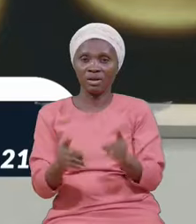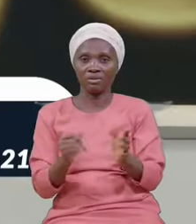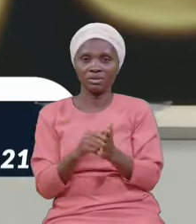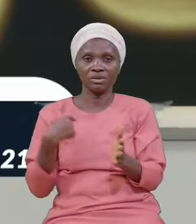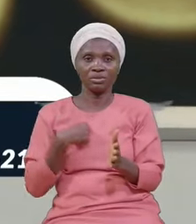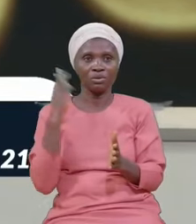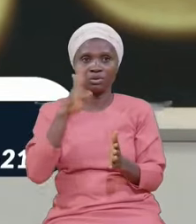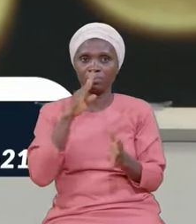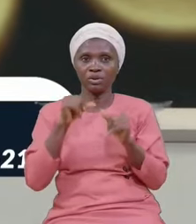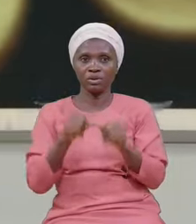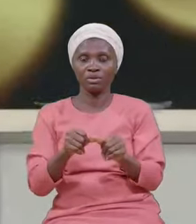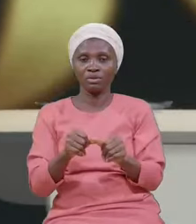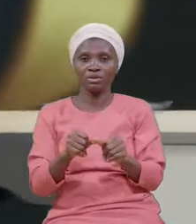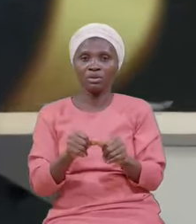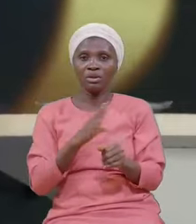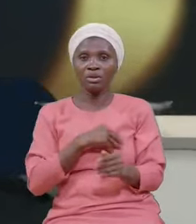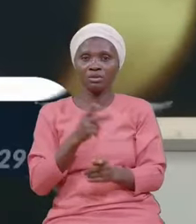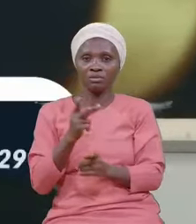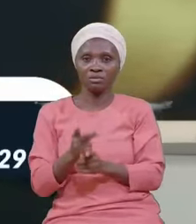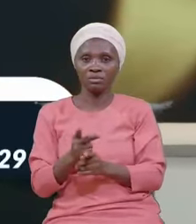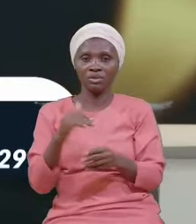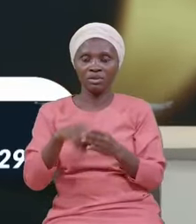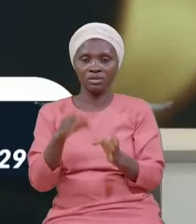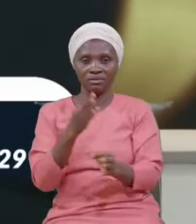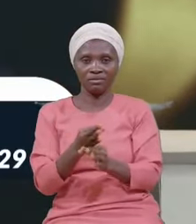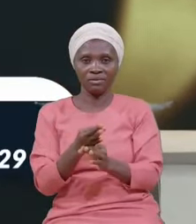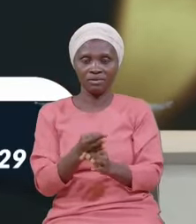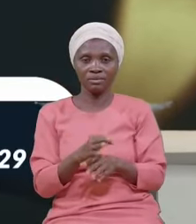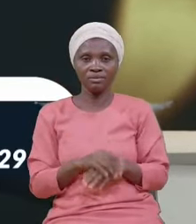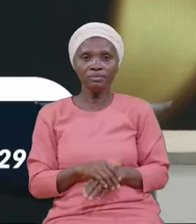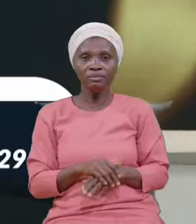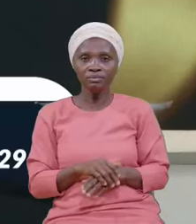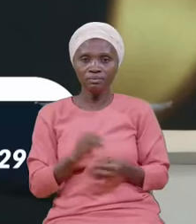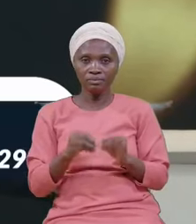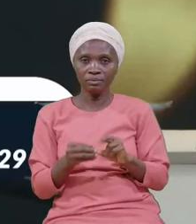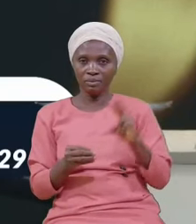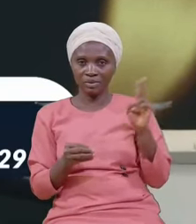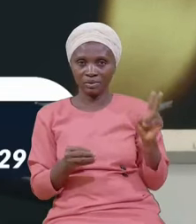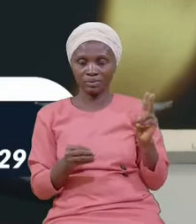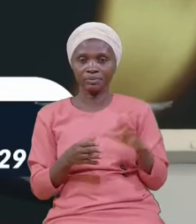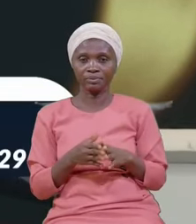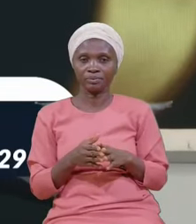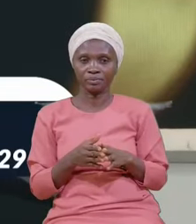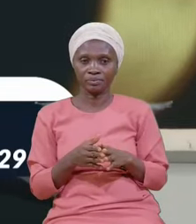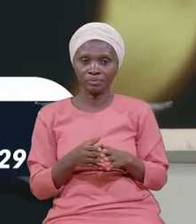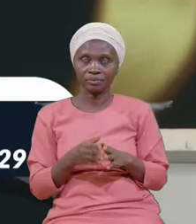et sécurisés dans la foi. Deuxième élément, l'image de splendeur,